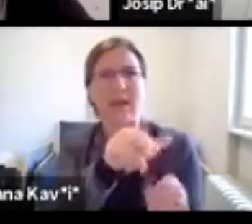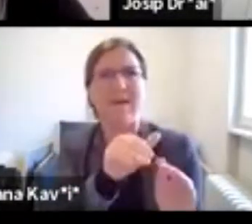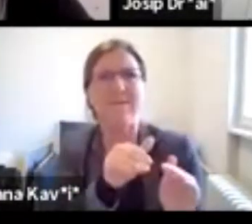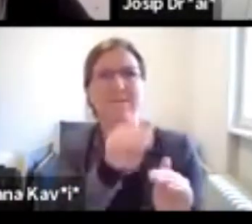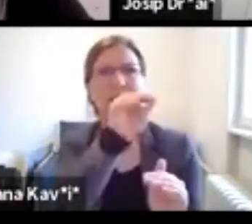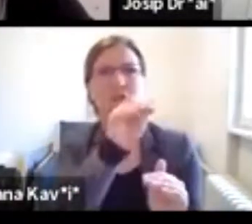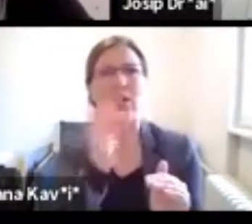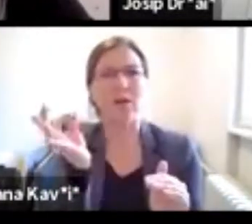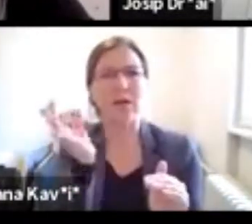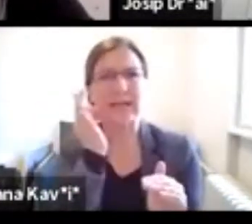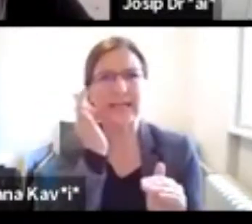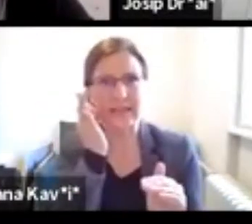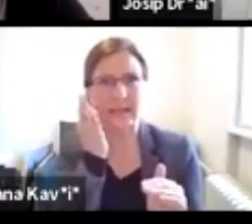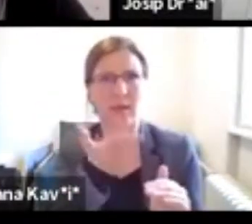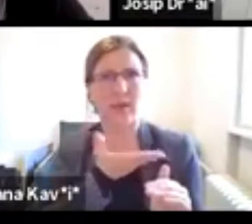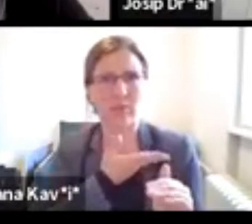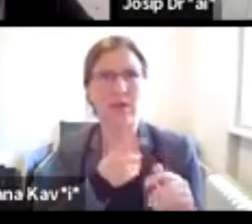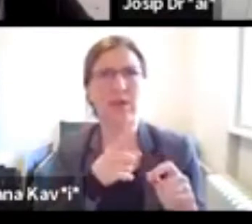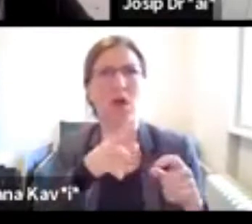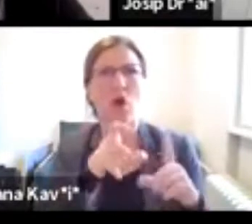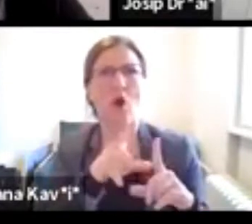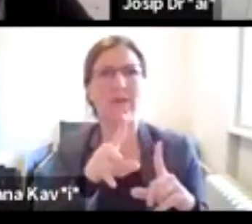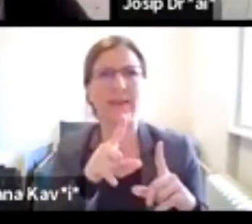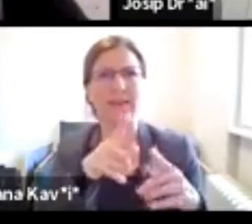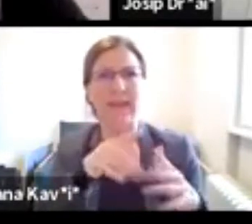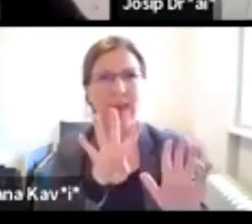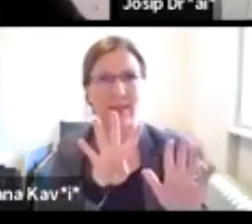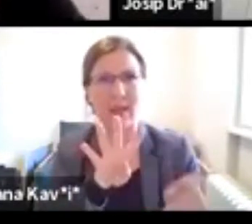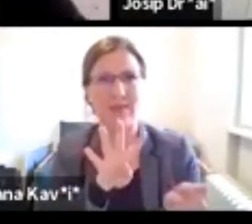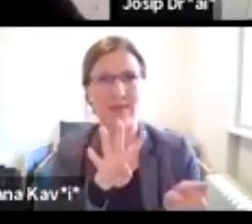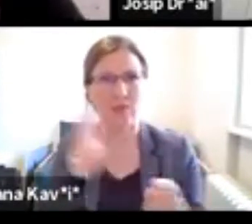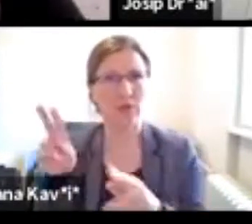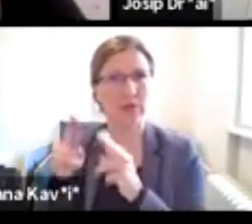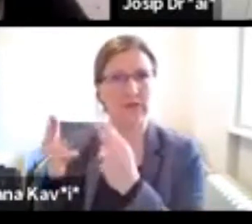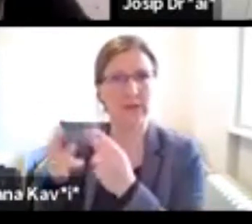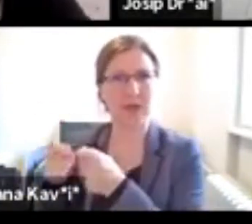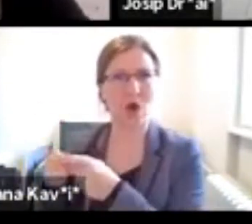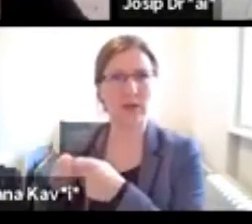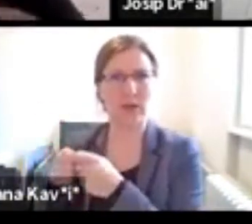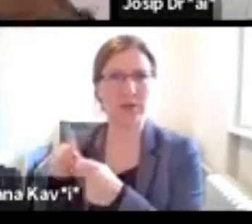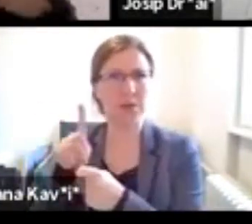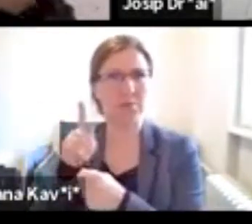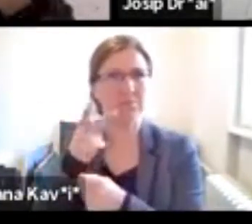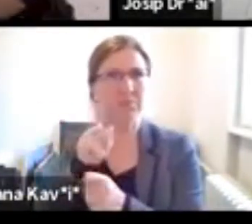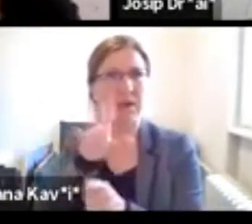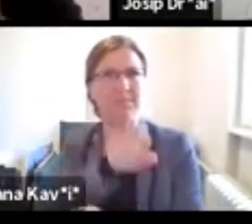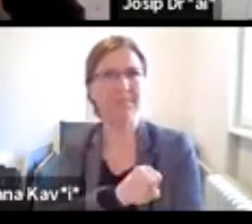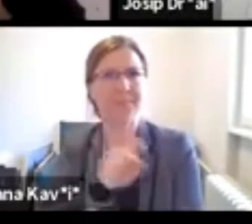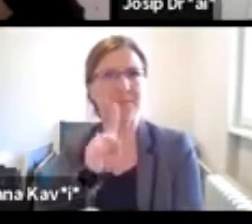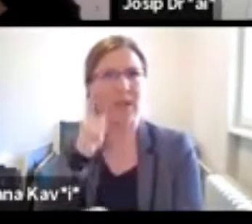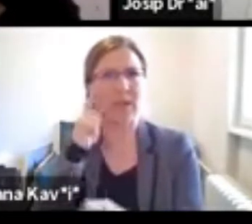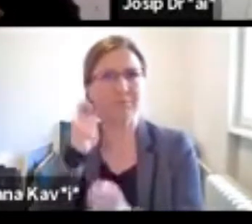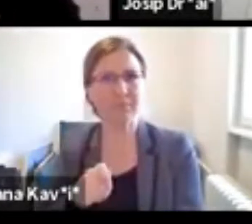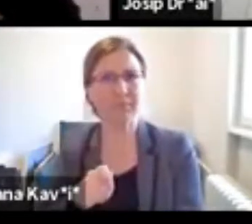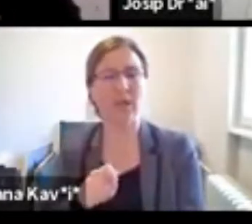za oboljenje COVID-19 virusom. I zbog toga nekakvi servisi u zajednici koji su